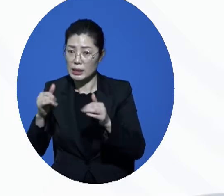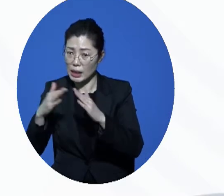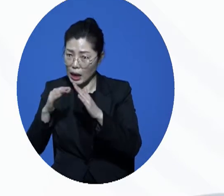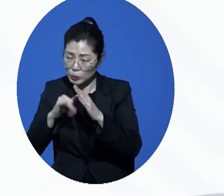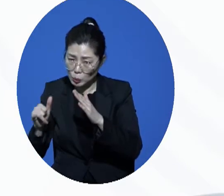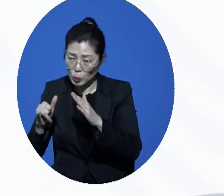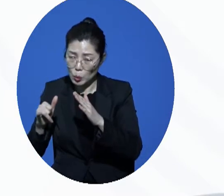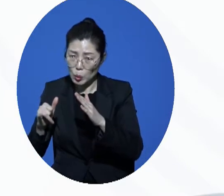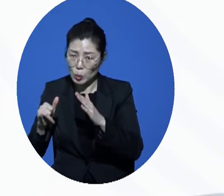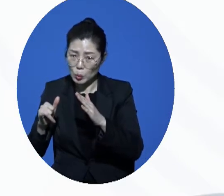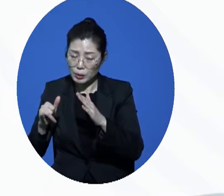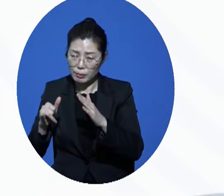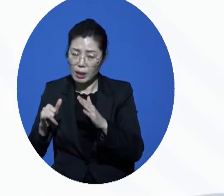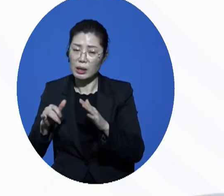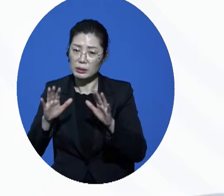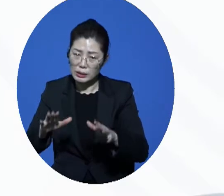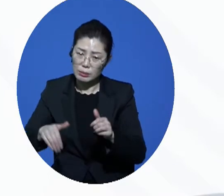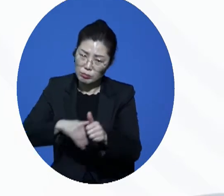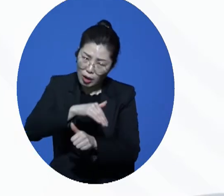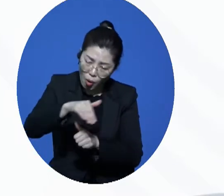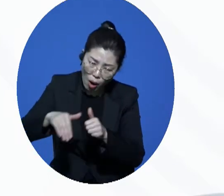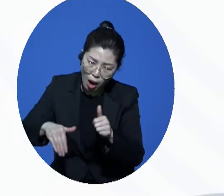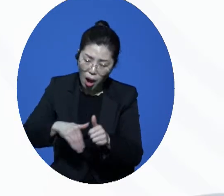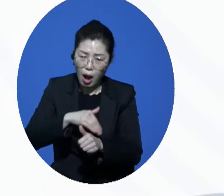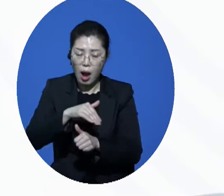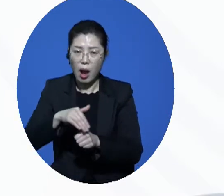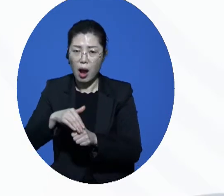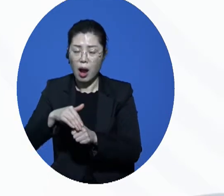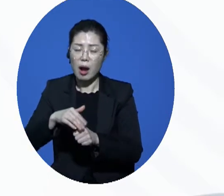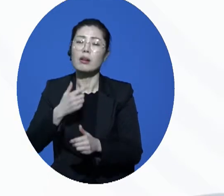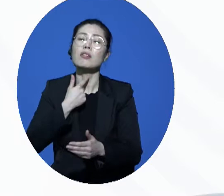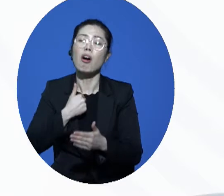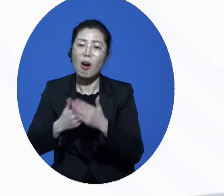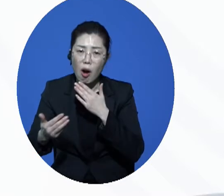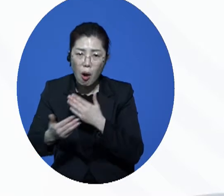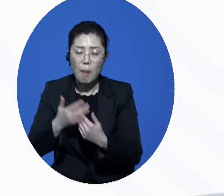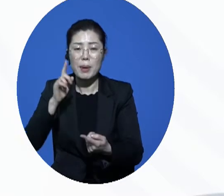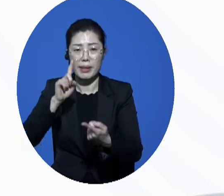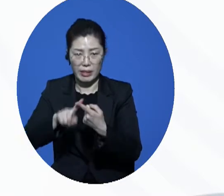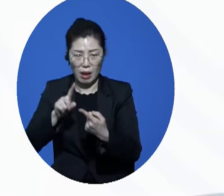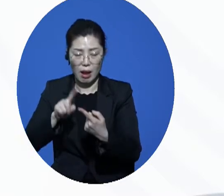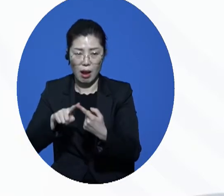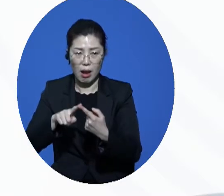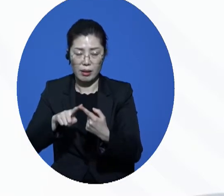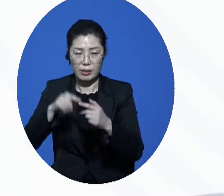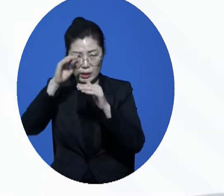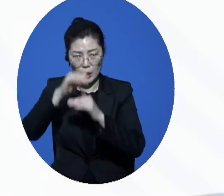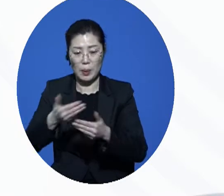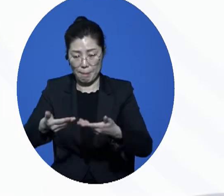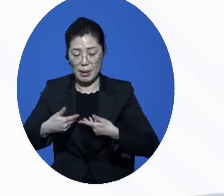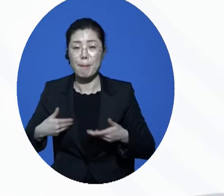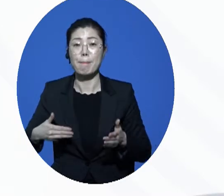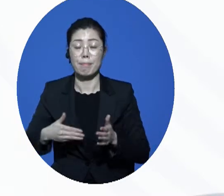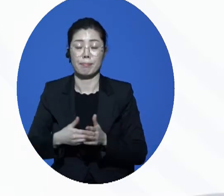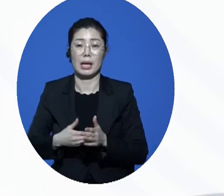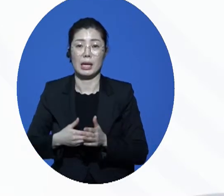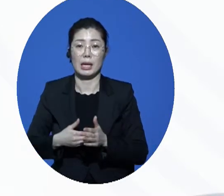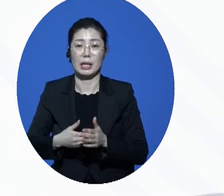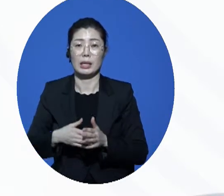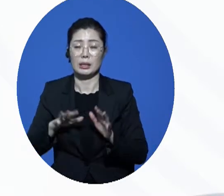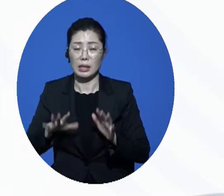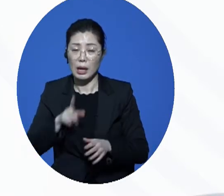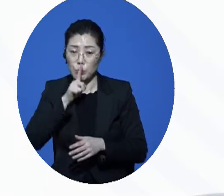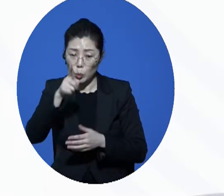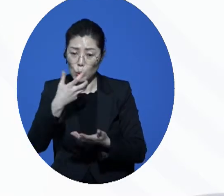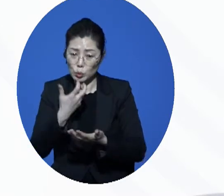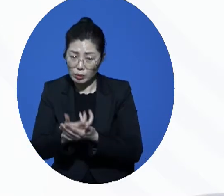구성원들이 팬데믹을 겪는 동안에 어떤 과정과 어떤 경험을 했는지에 대한 서면 증언도 받았습니다. 저희는